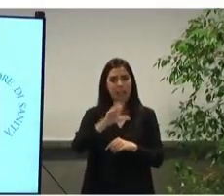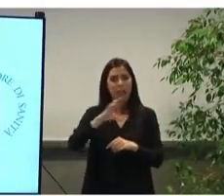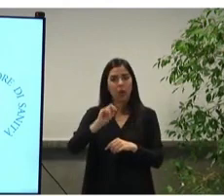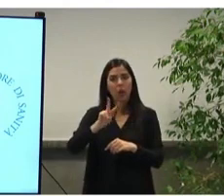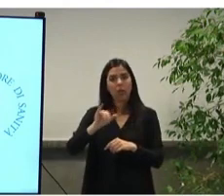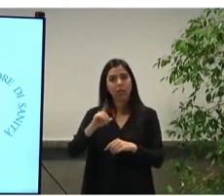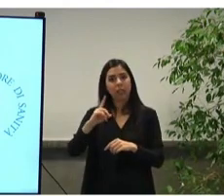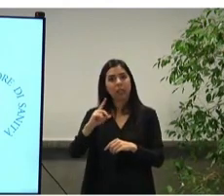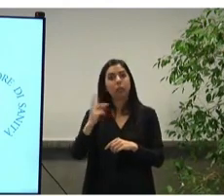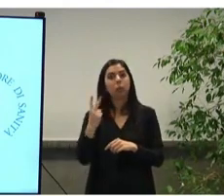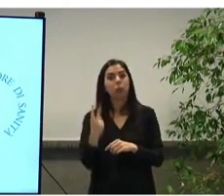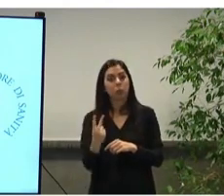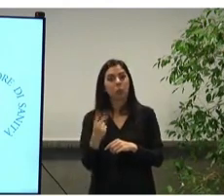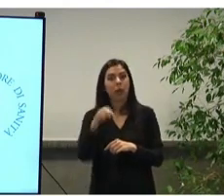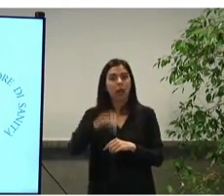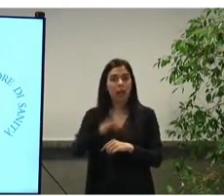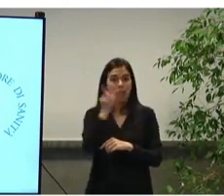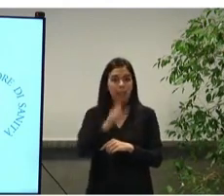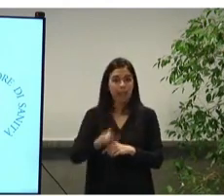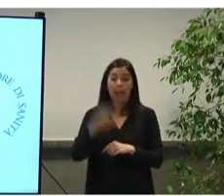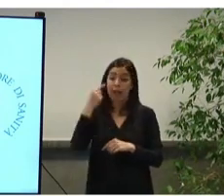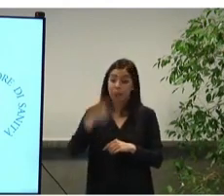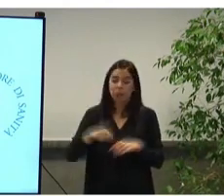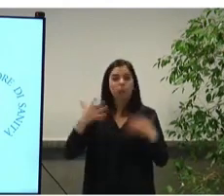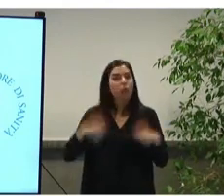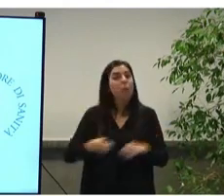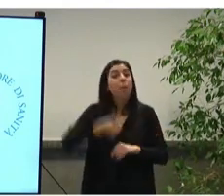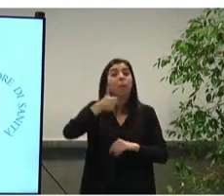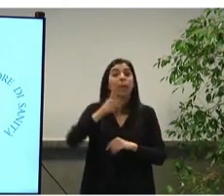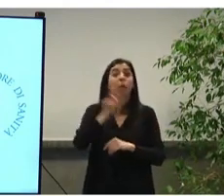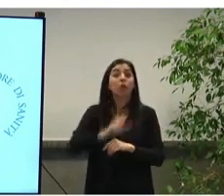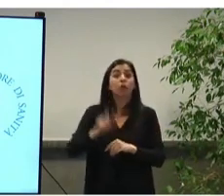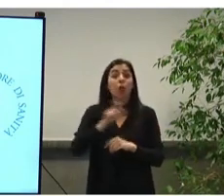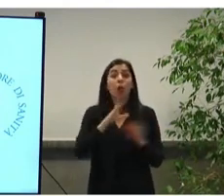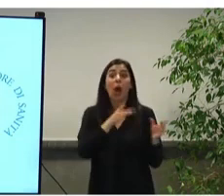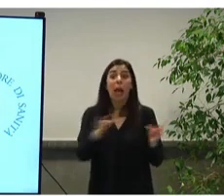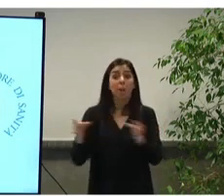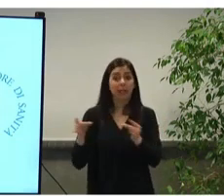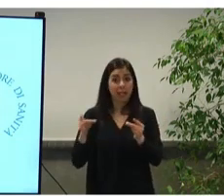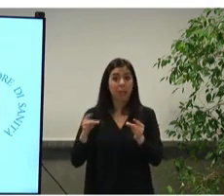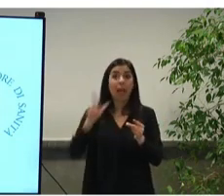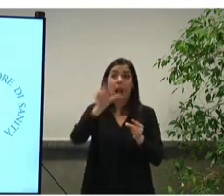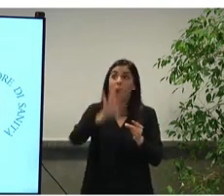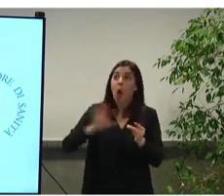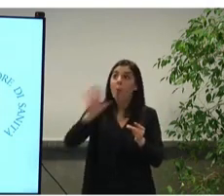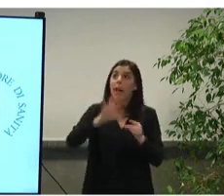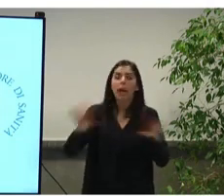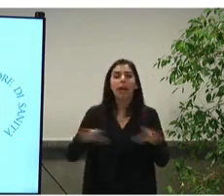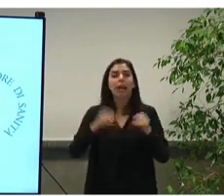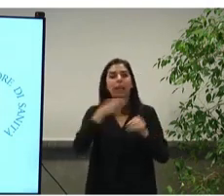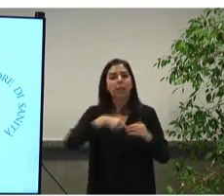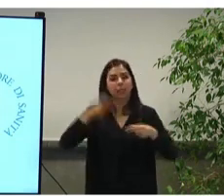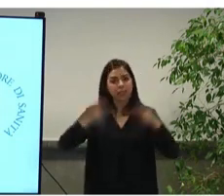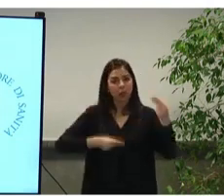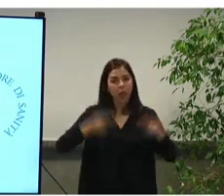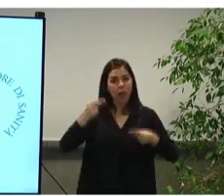una cosa che abbiamo cominciato a fare praticamente fin dal primo giorno dell'epidemia in Lombardia e poi man mano che l'epidemia si